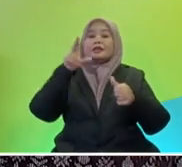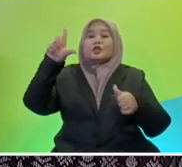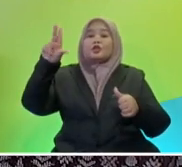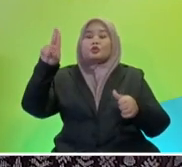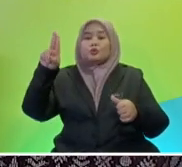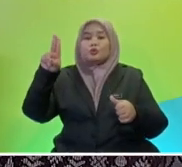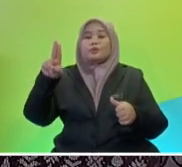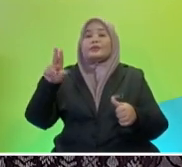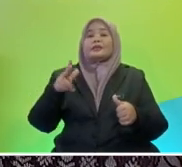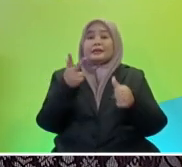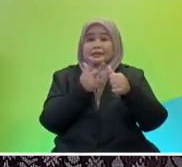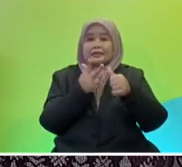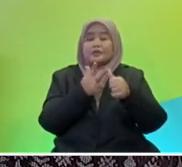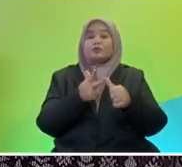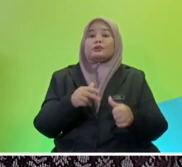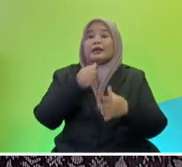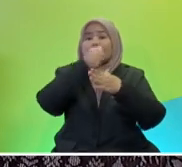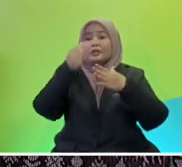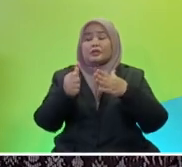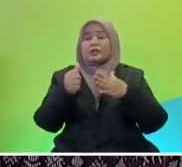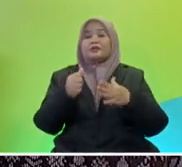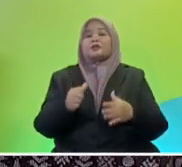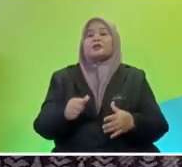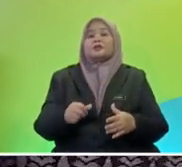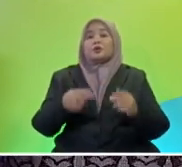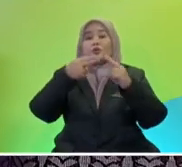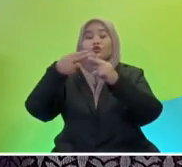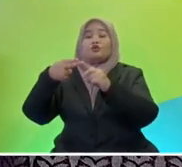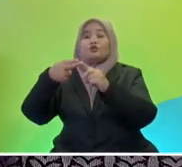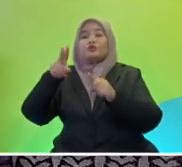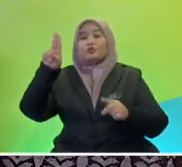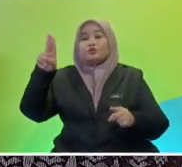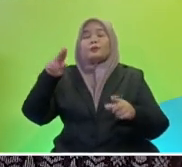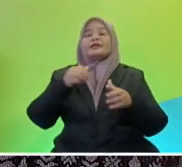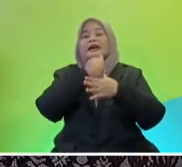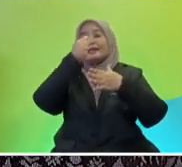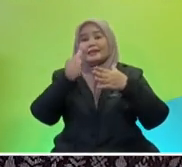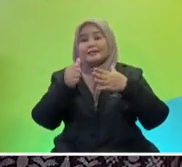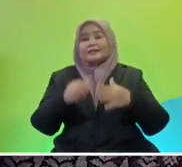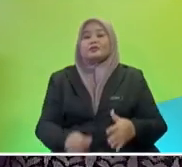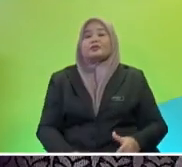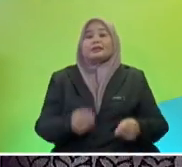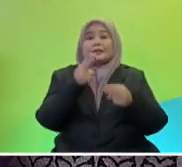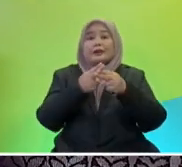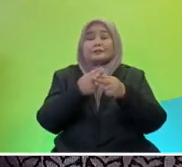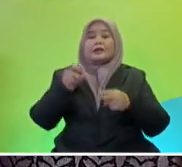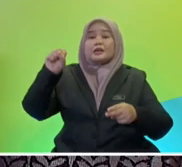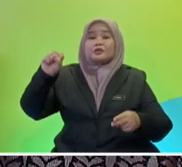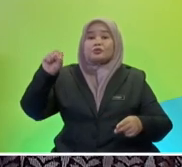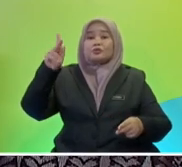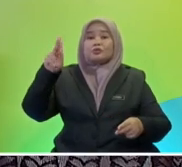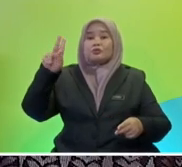ini ataupun suku kata terakhir mempunyai huruf u pada akhirnya oke itu dinamakan suku kata